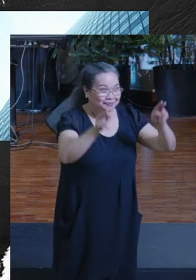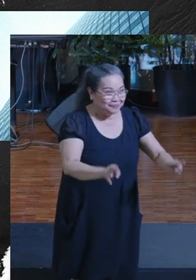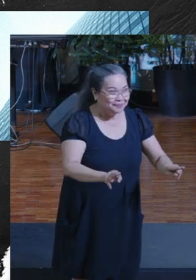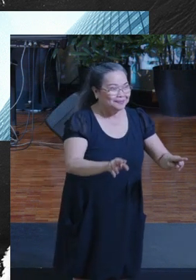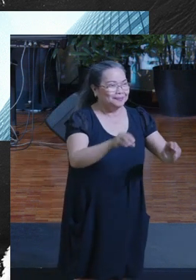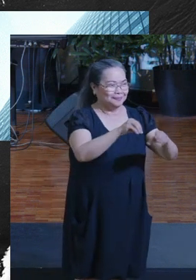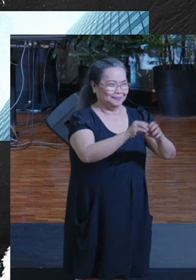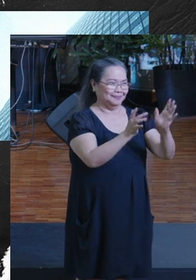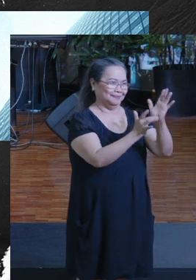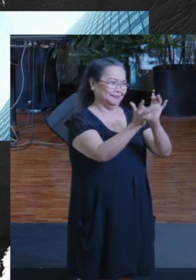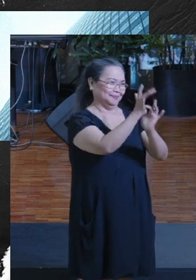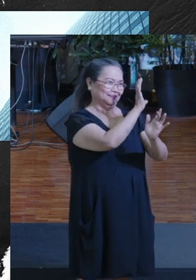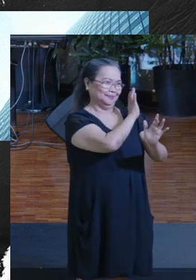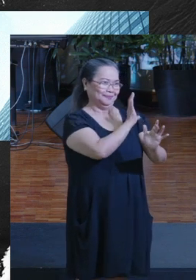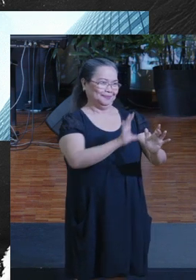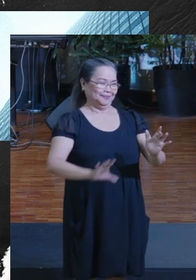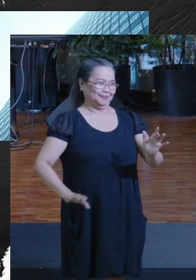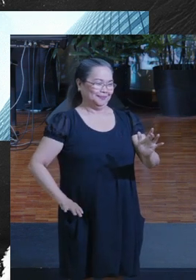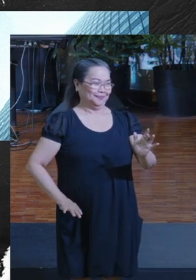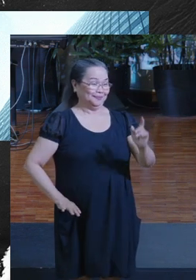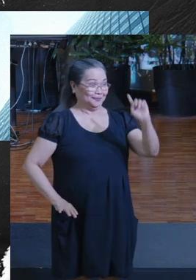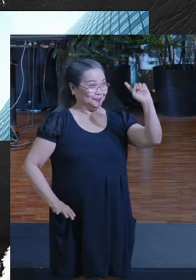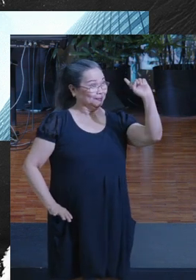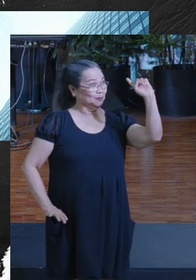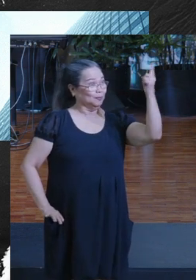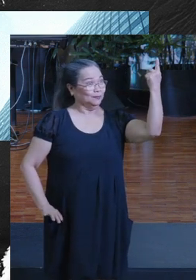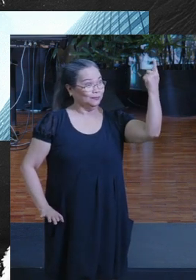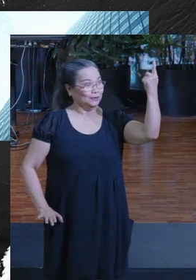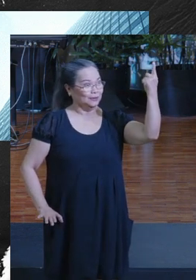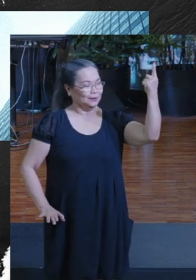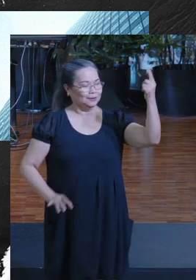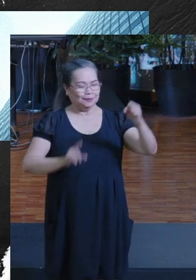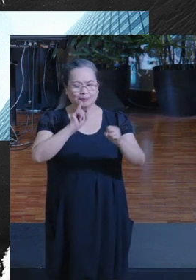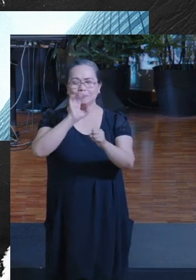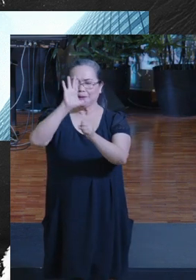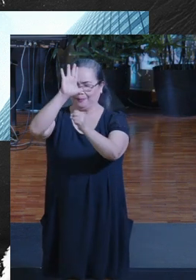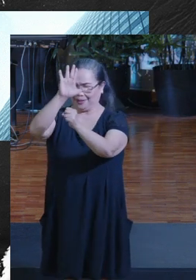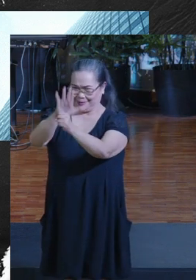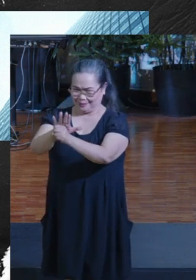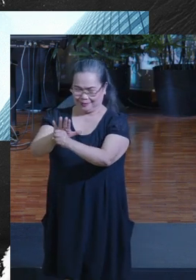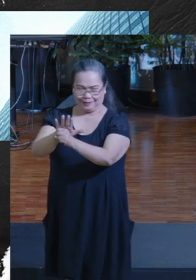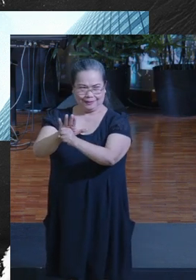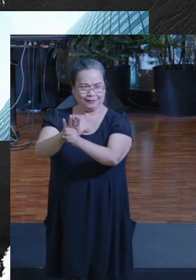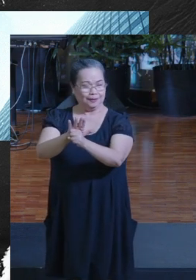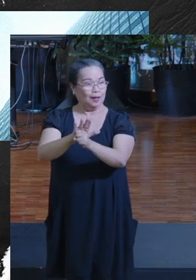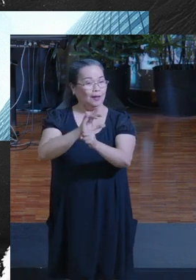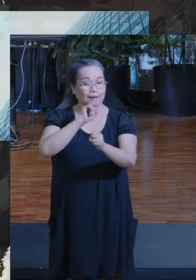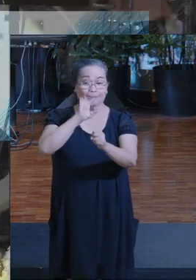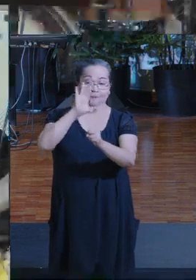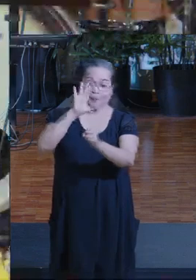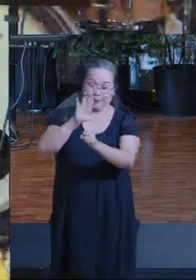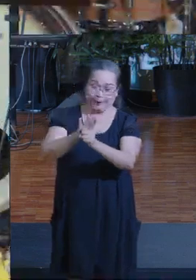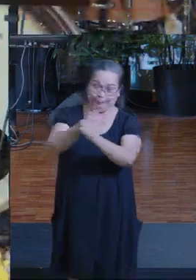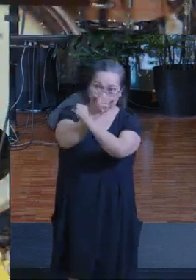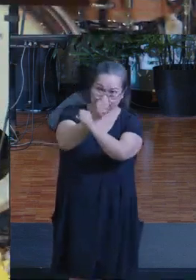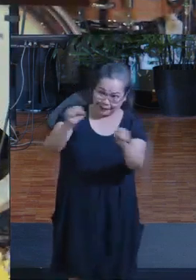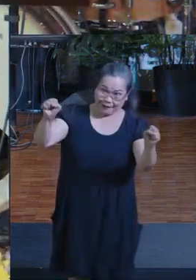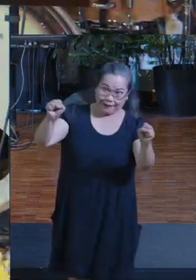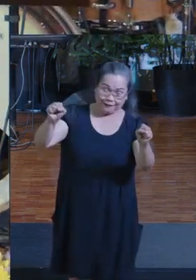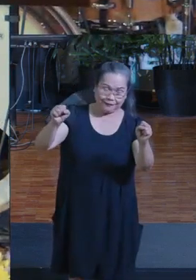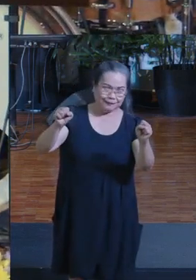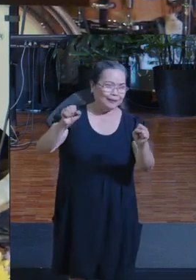Kristo Jesus. So una, yung pangako pong yan. Ang pangakong kaligtasan ng Diyos ay